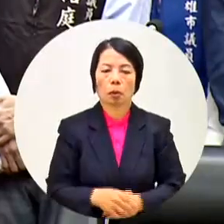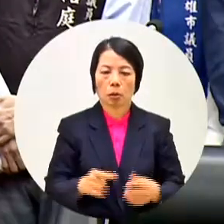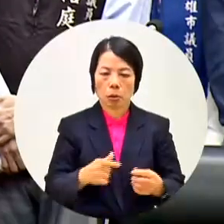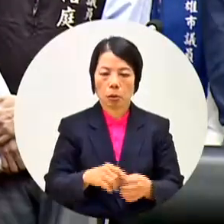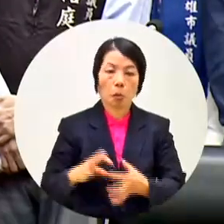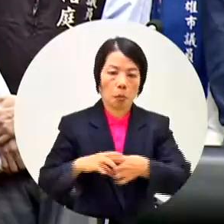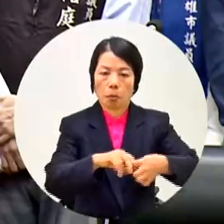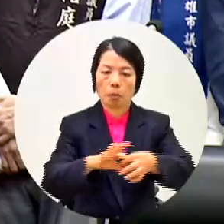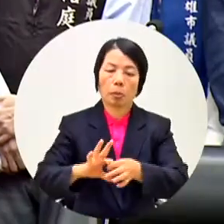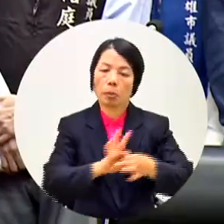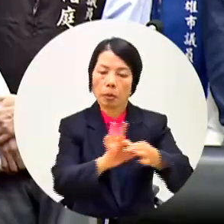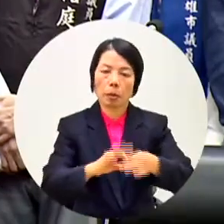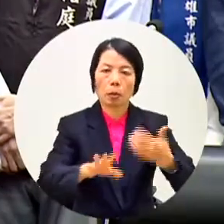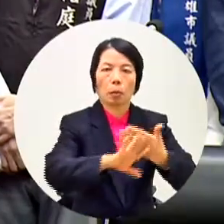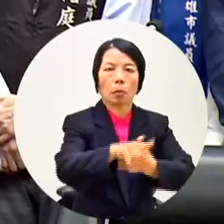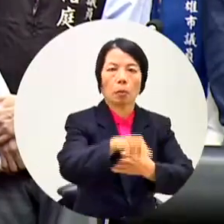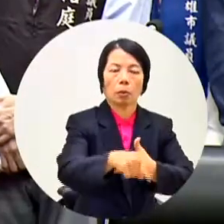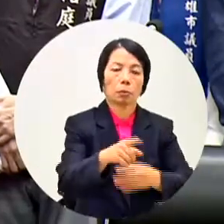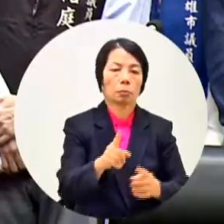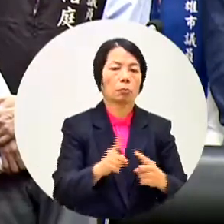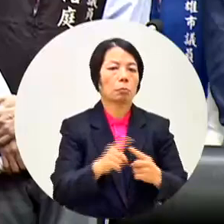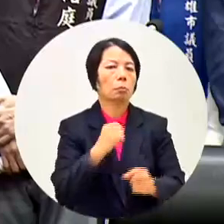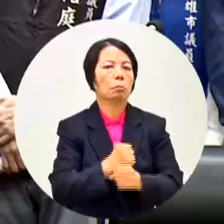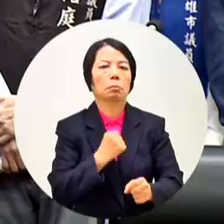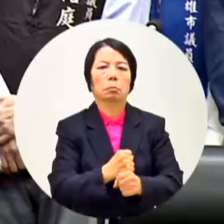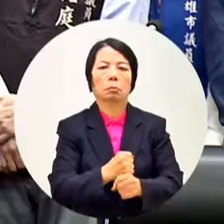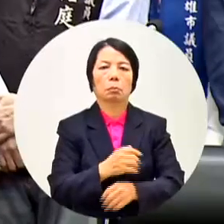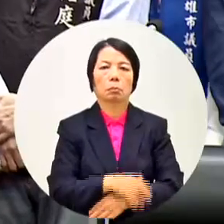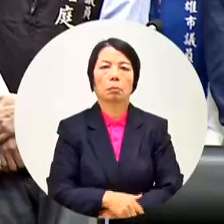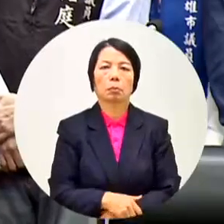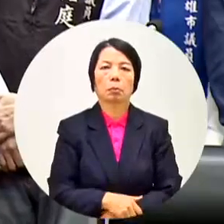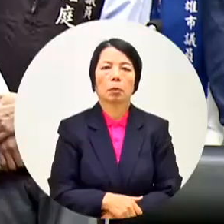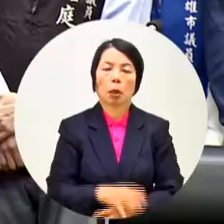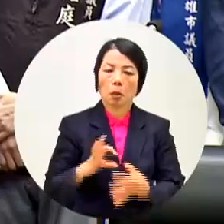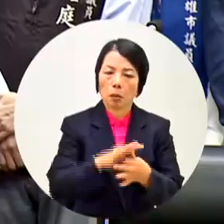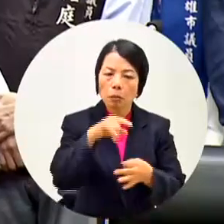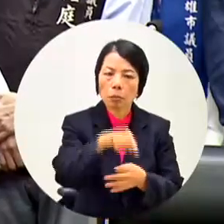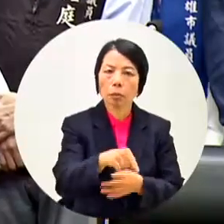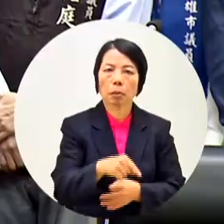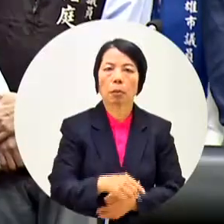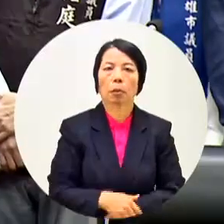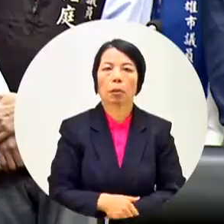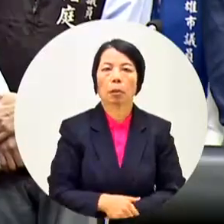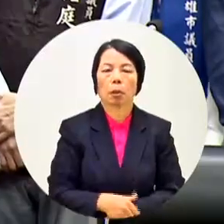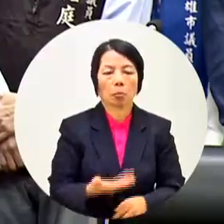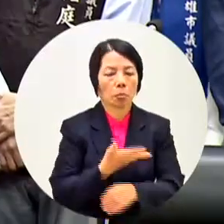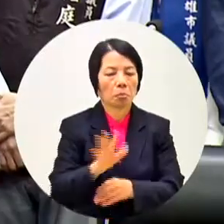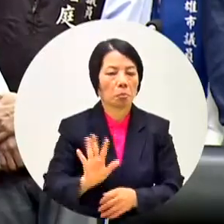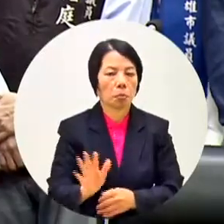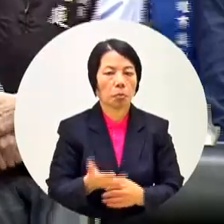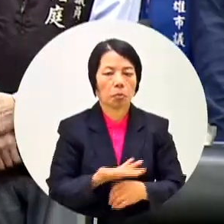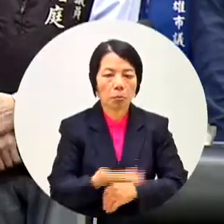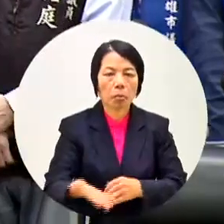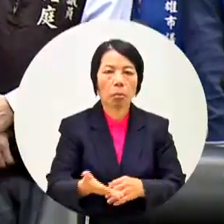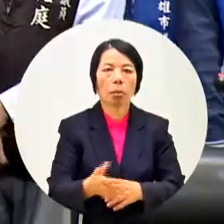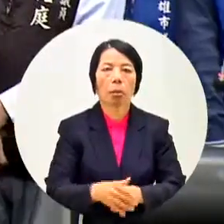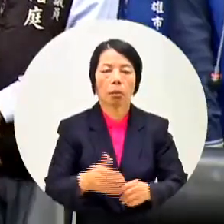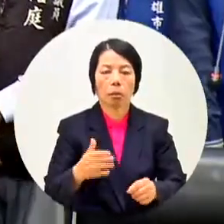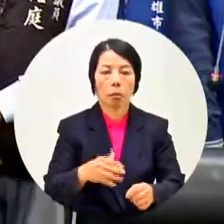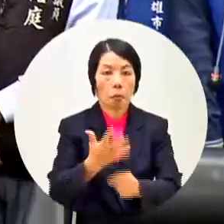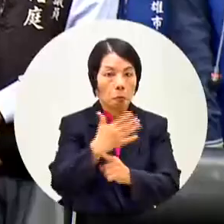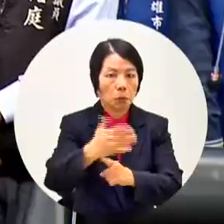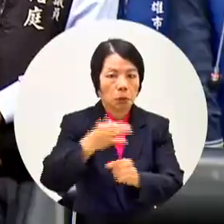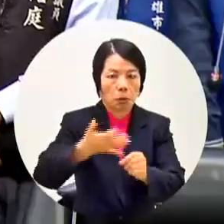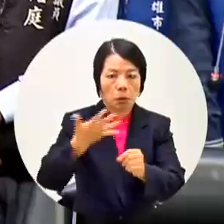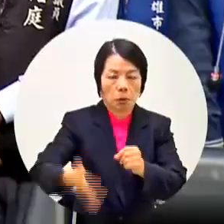的，就因为这样你就不让旗津归类为在所谓的离岛条例可以设免税